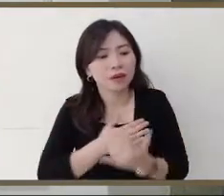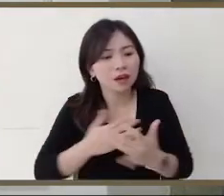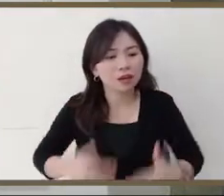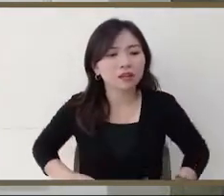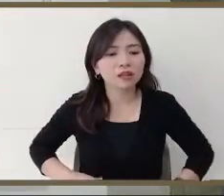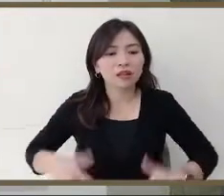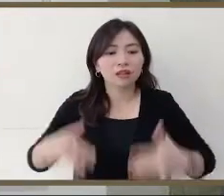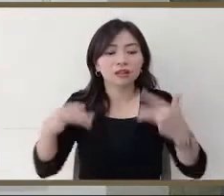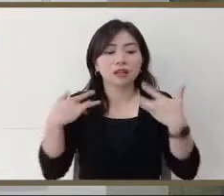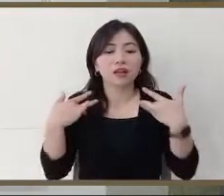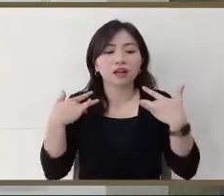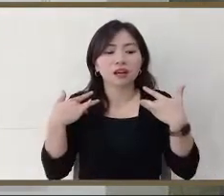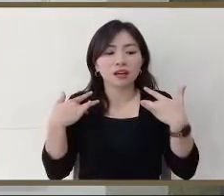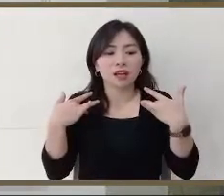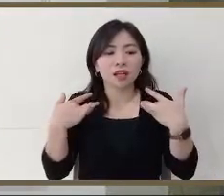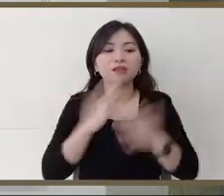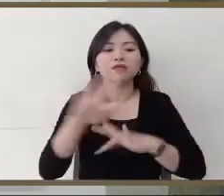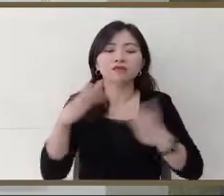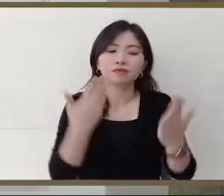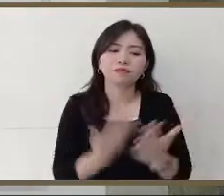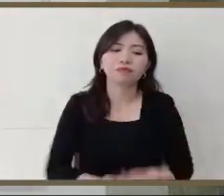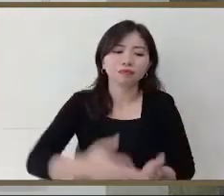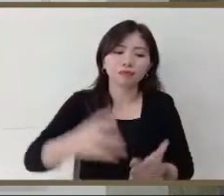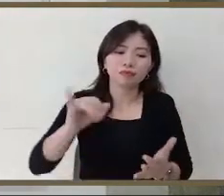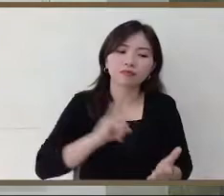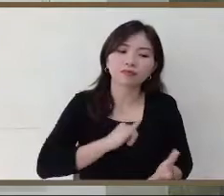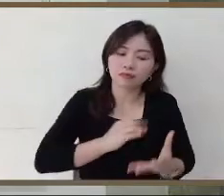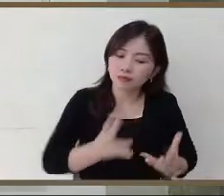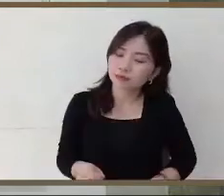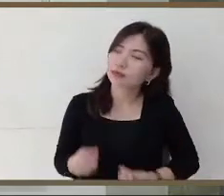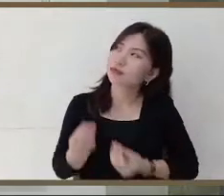Ngayon ang buhay ko'y sa'yo'y